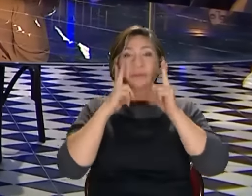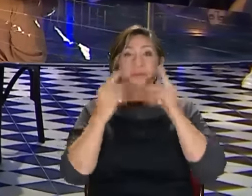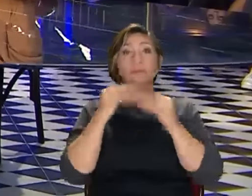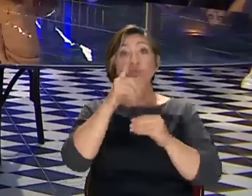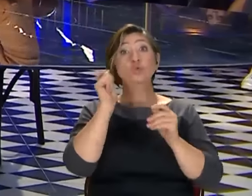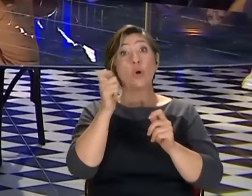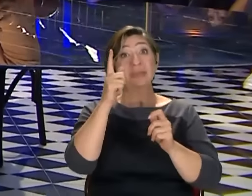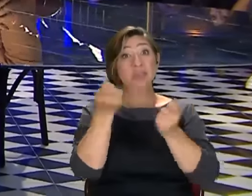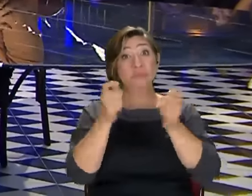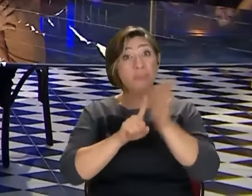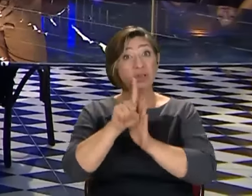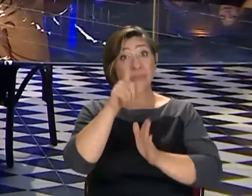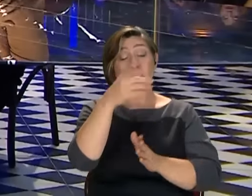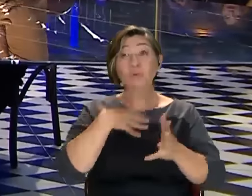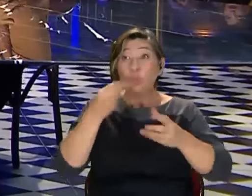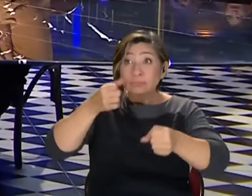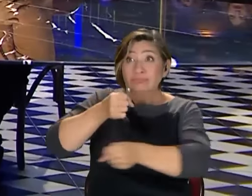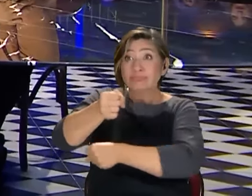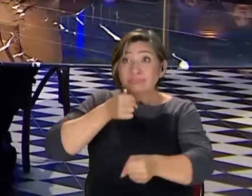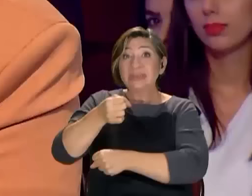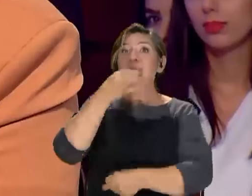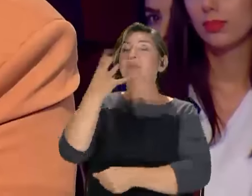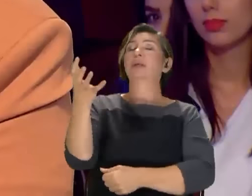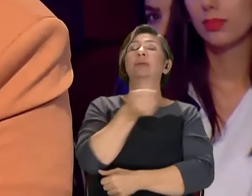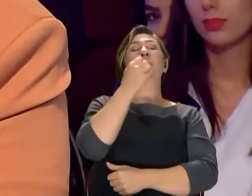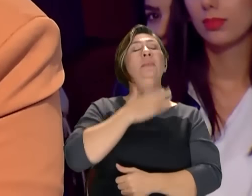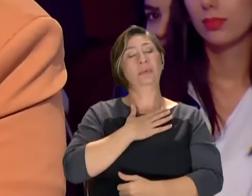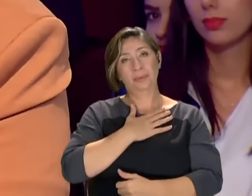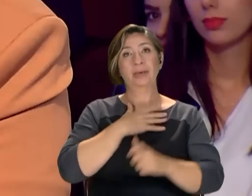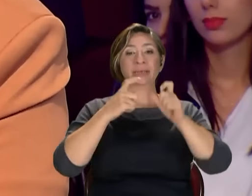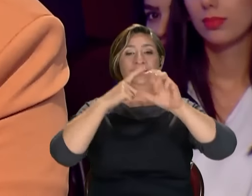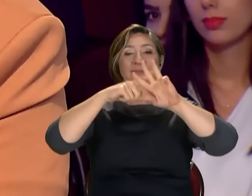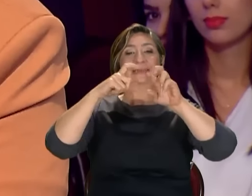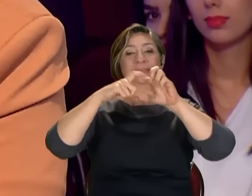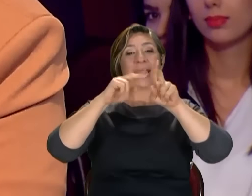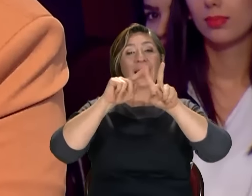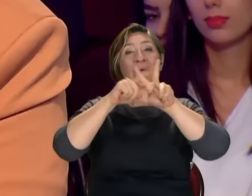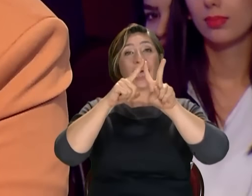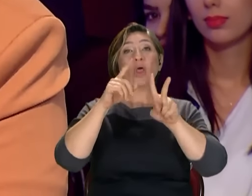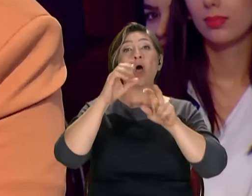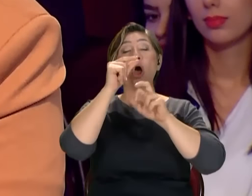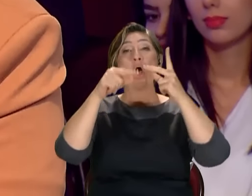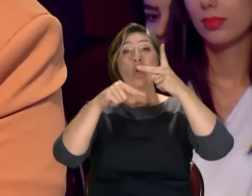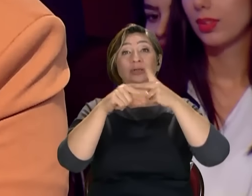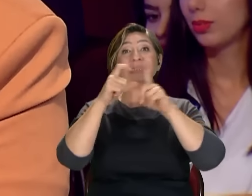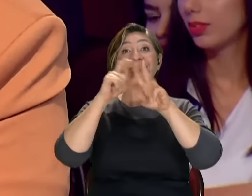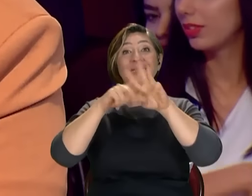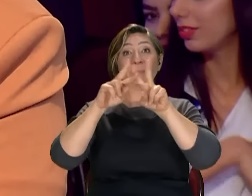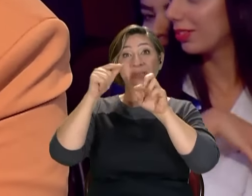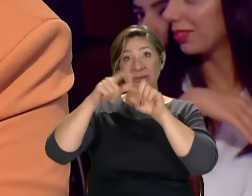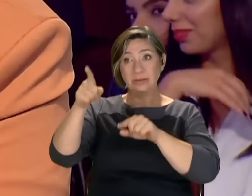zor bir işi başarmışsınız. Aynen, biz de bayağı bir uğraştık abi, izin aldık. Serkan Özdemir abimiz, Dark Müzik.